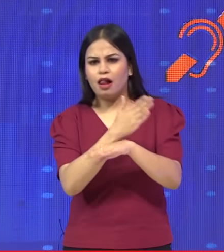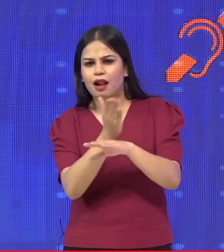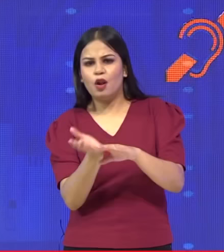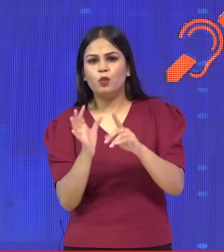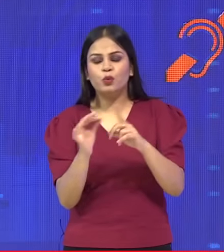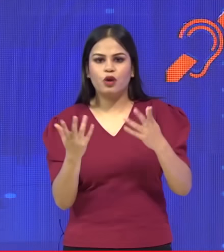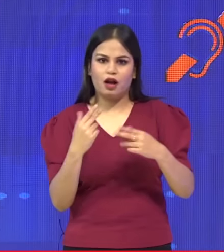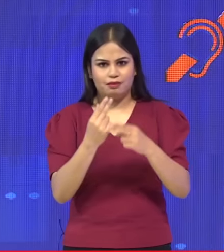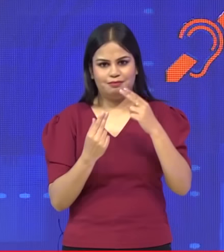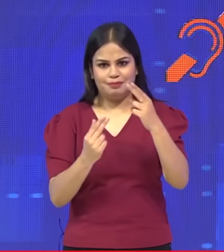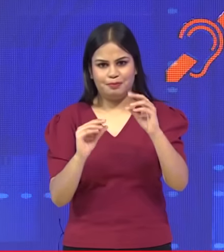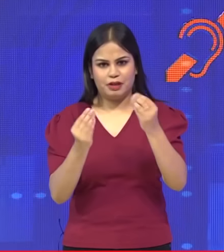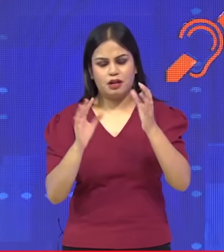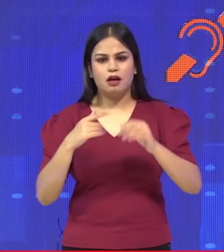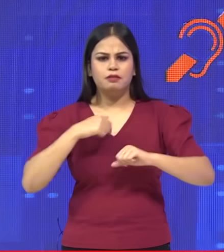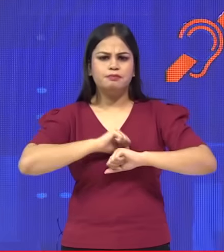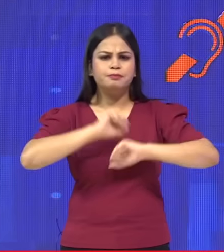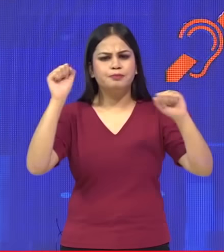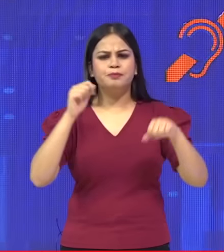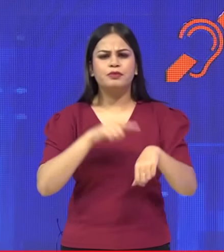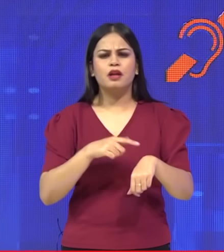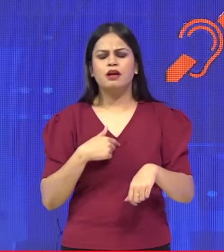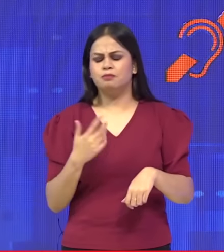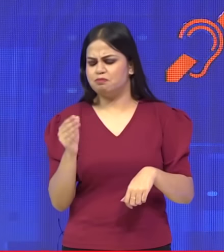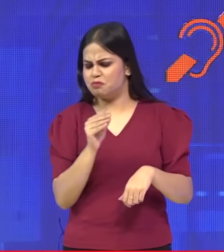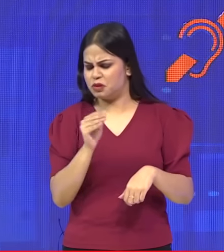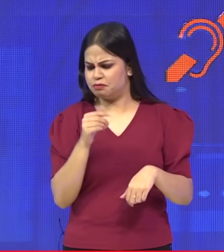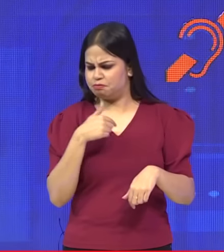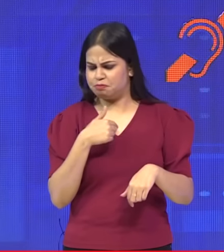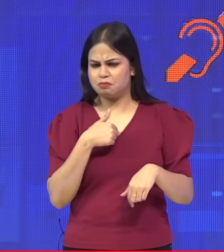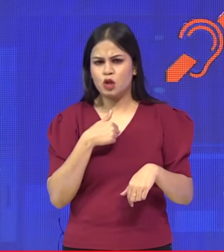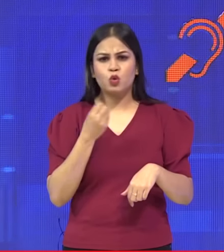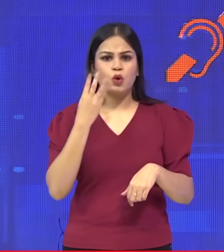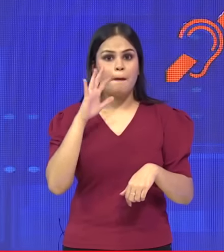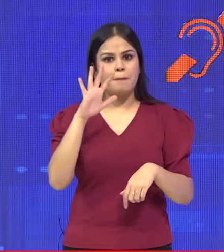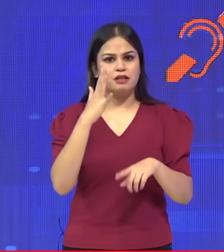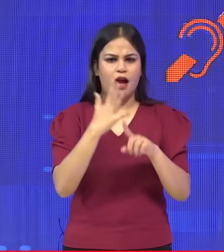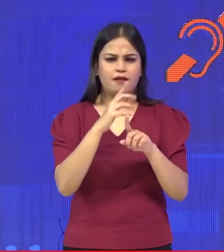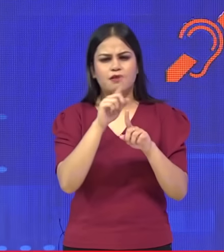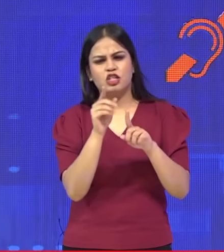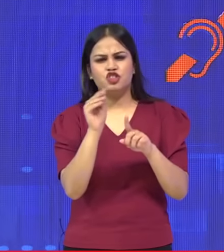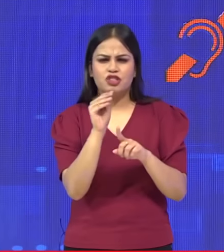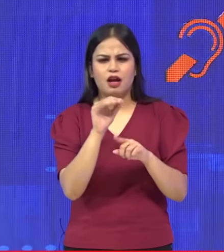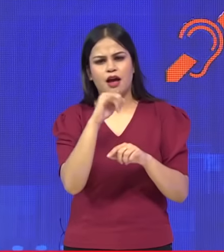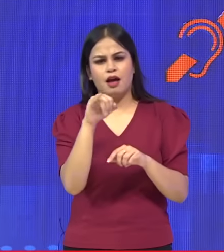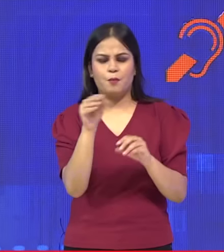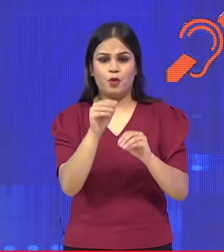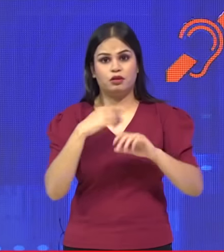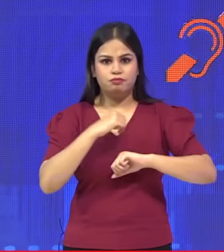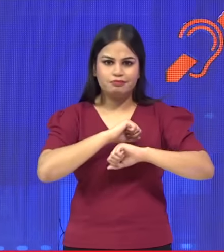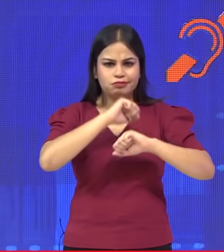मैं आ उड़ जाता हूं करीबन 5:30 बजे फिर उठाते उठाते